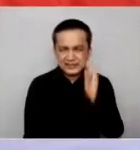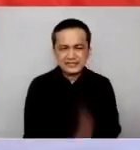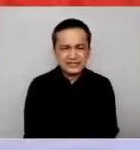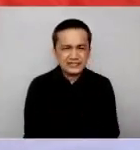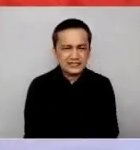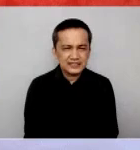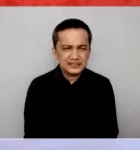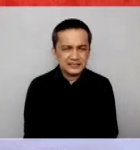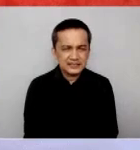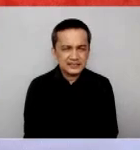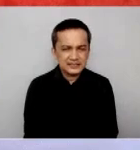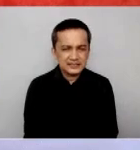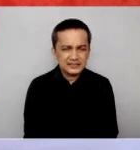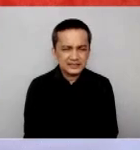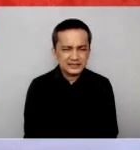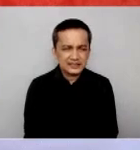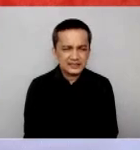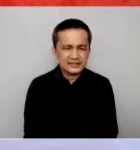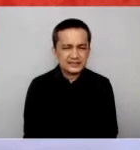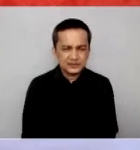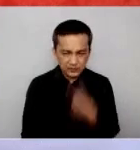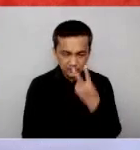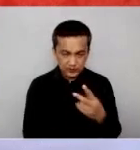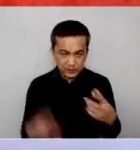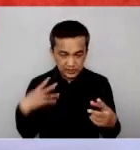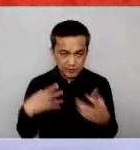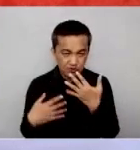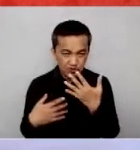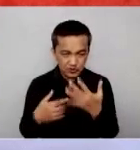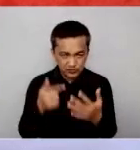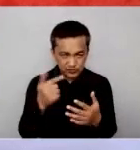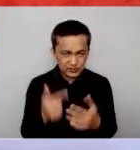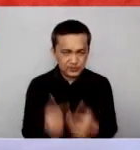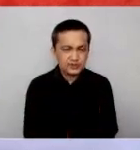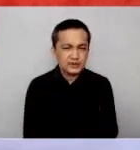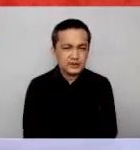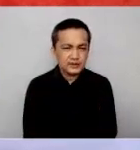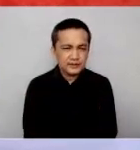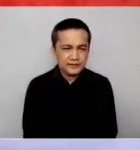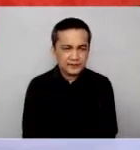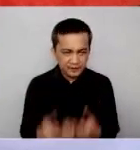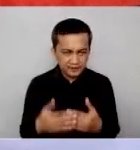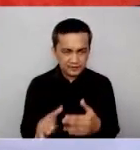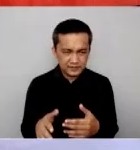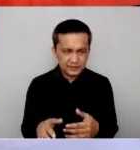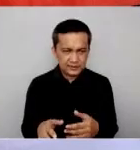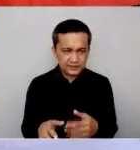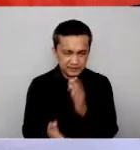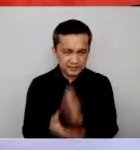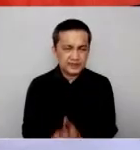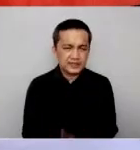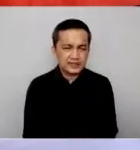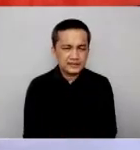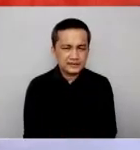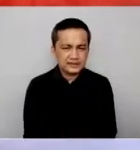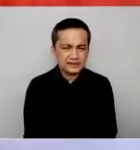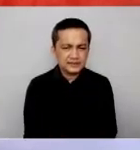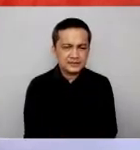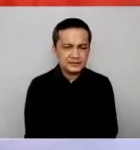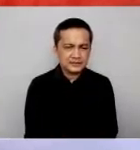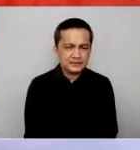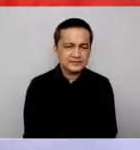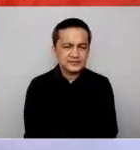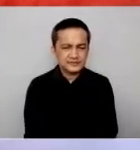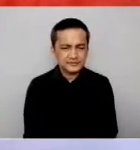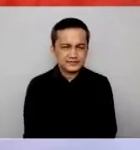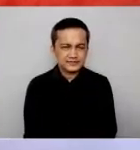Wait for the signal na mag-color green. Okay. As you release, you can start stacking. After po nun, stop it na po. Okay. Ngayon, stop! Sa ngayon, unahan